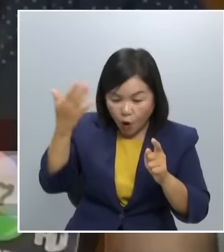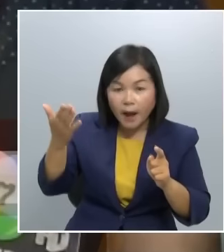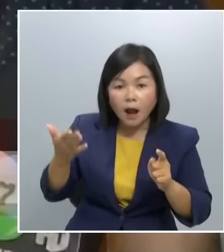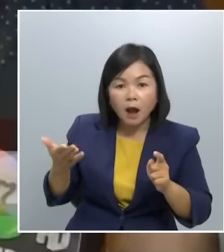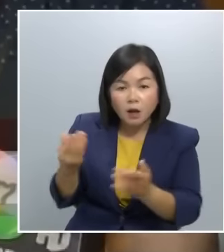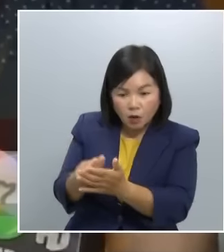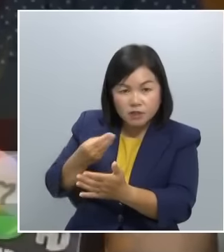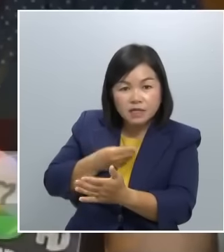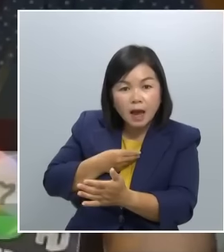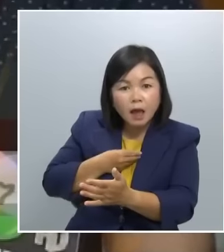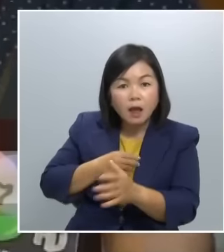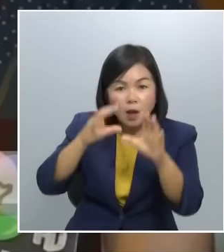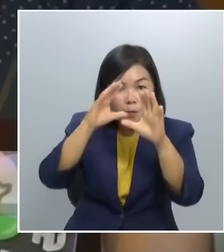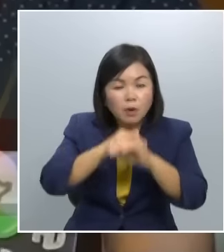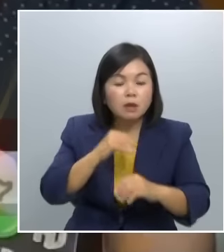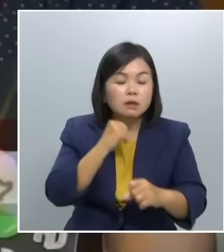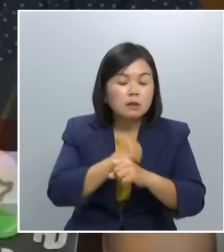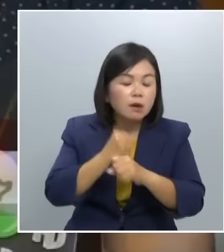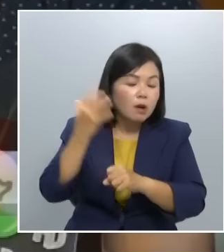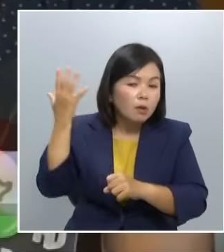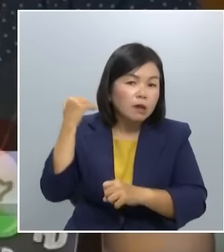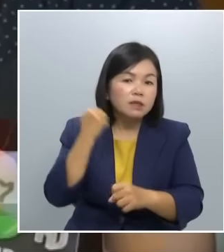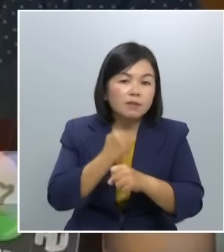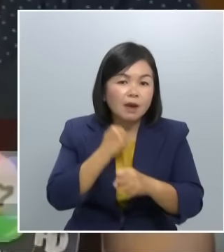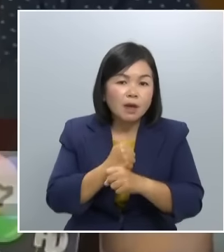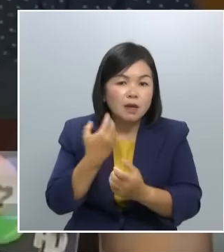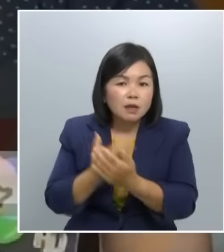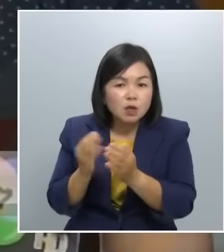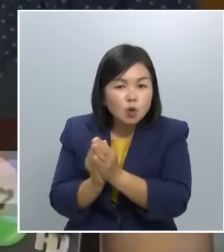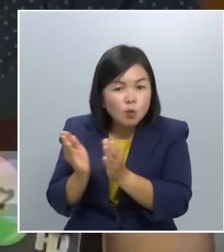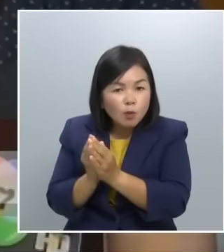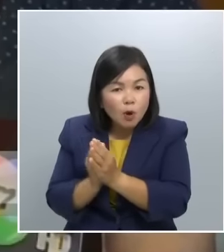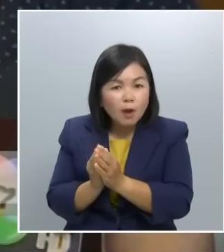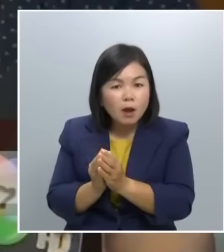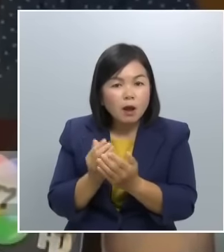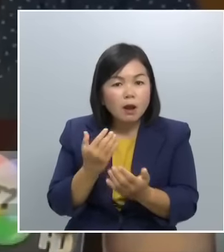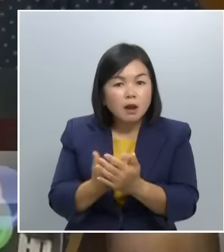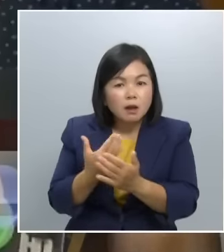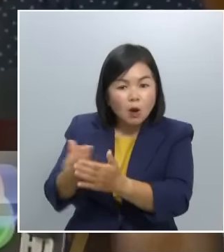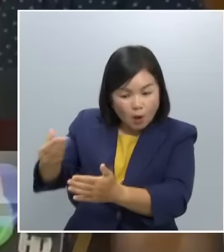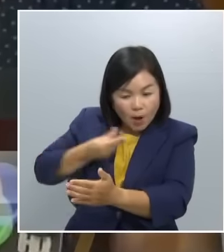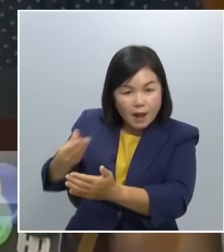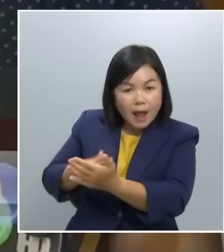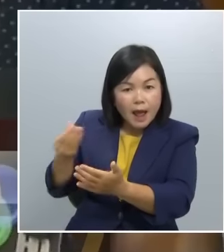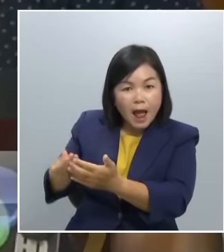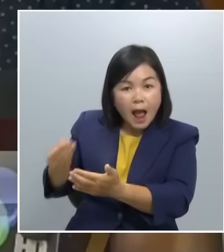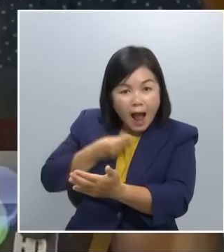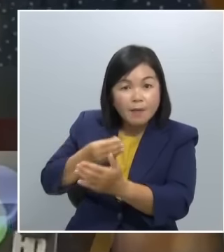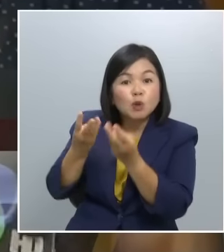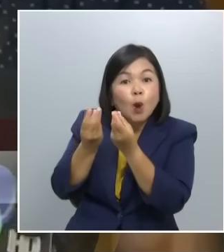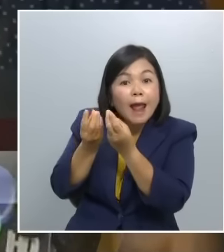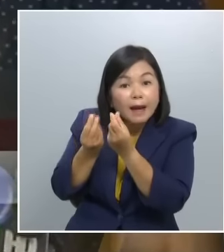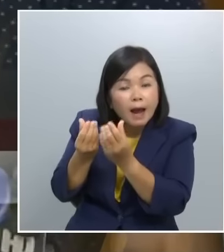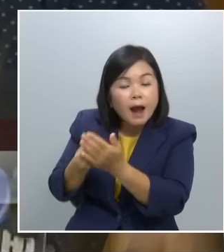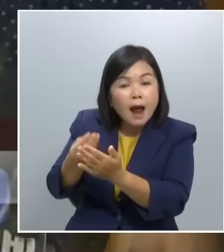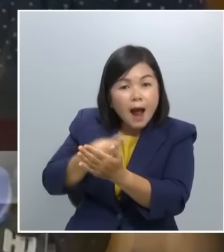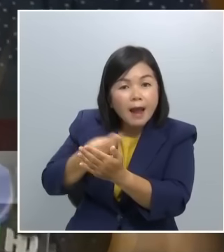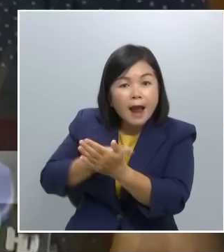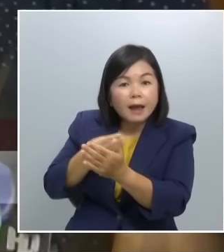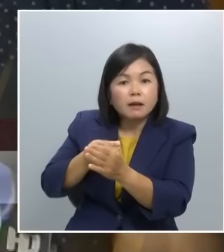คือเมื่อคืนน่ะทำไป3ภารกิจซึ่งยอดเงินน่ะมันทำทุกครั้งเขาก็คืนเงินมาทุกครั้งเดี๋ยวเราจะมาทำภารกิจร่วมกันโดย